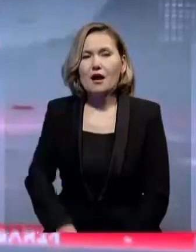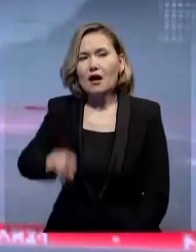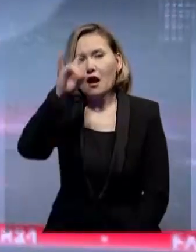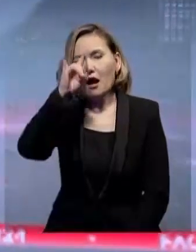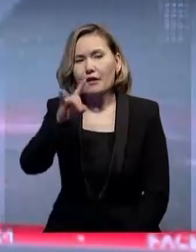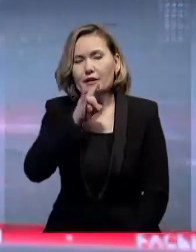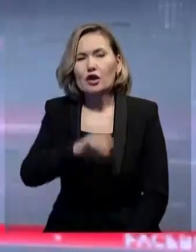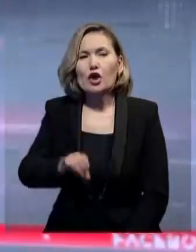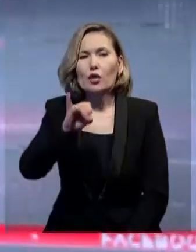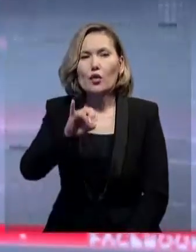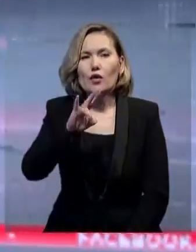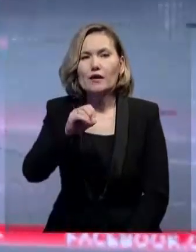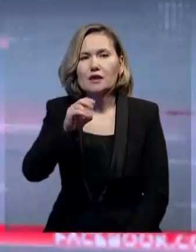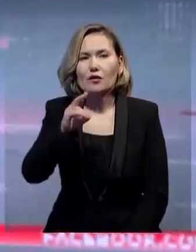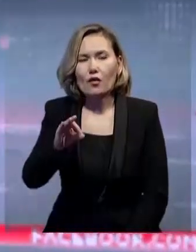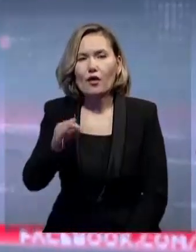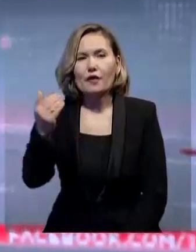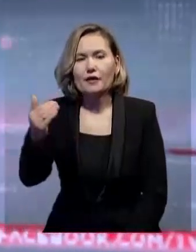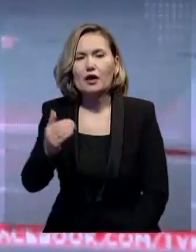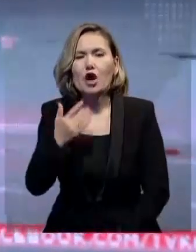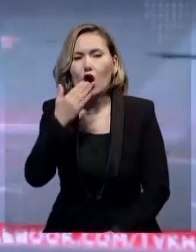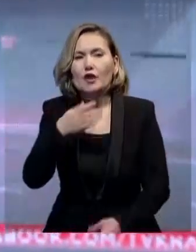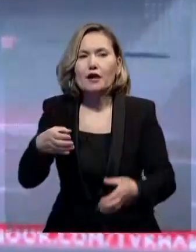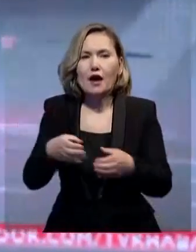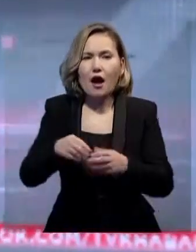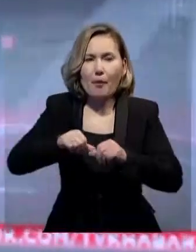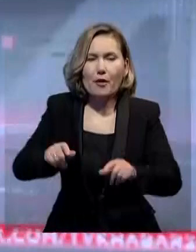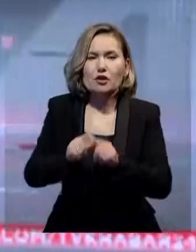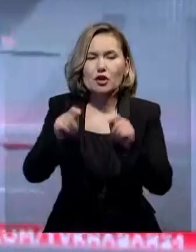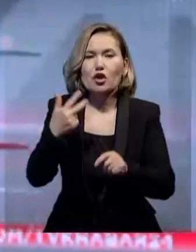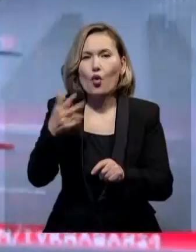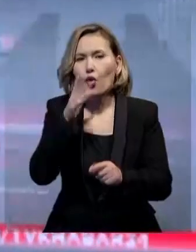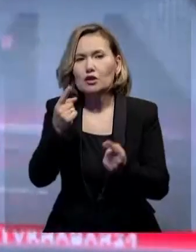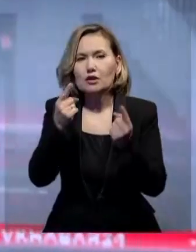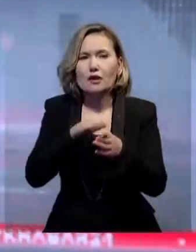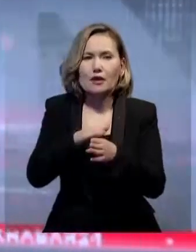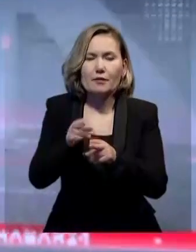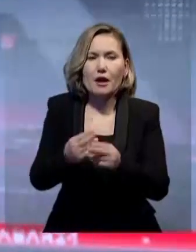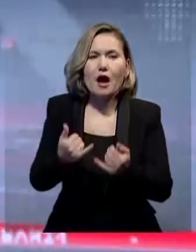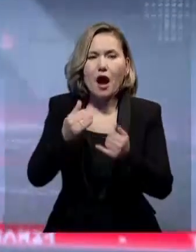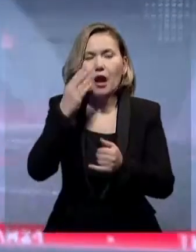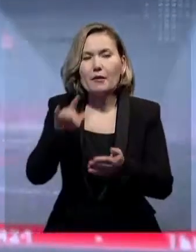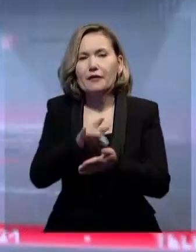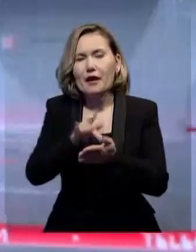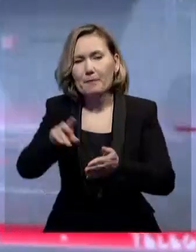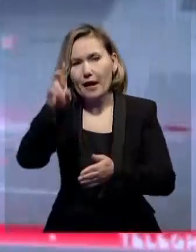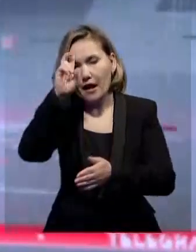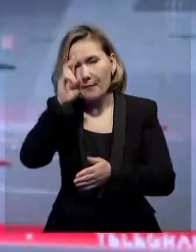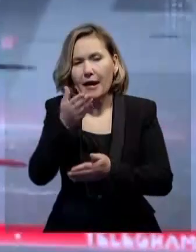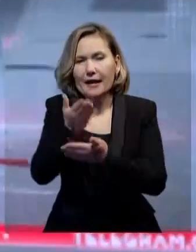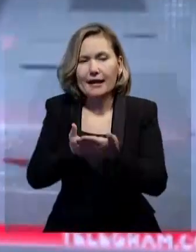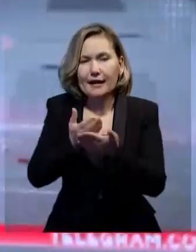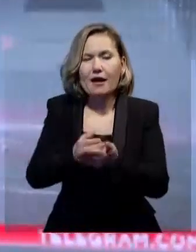Қазақстанның ЮНЕСКО және ЕСЕСКО істері жөніндегі ұлттық комиссияның құрылғанына 30 жыл толды. Осыған орай Алматыда мемлекеттік кеңесші